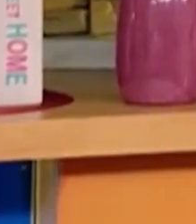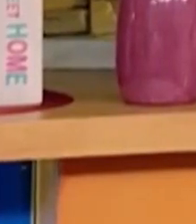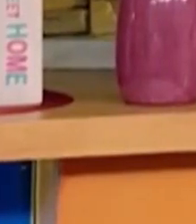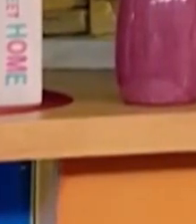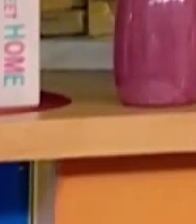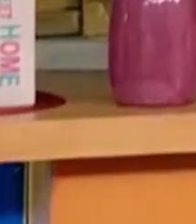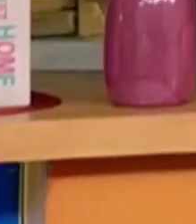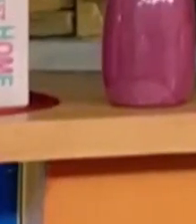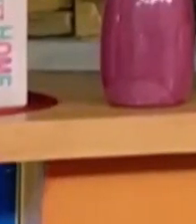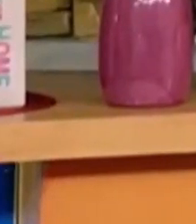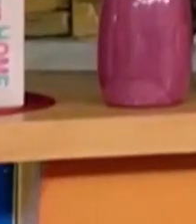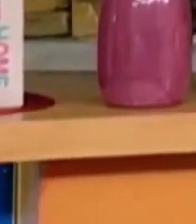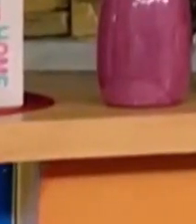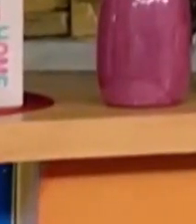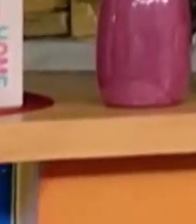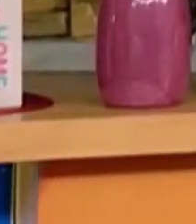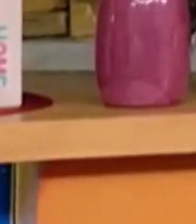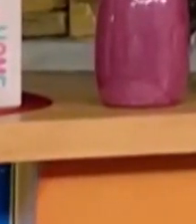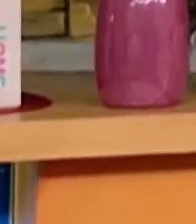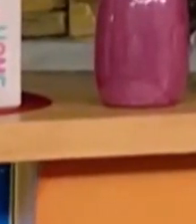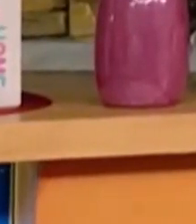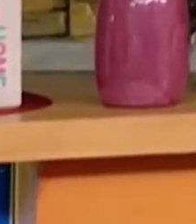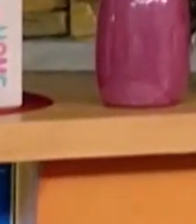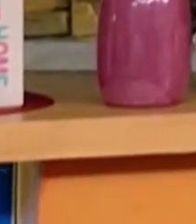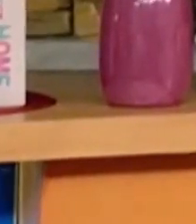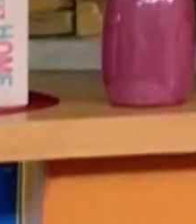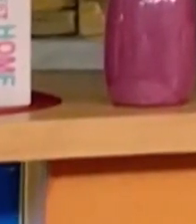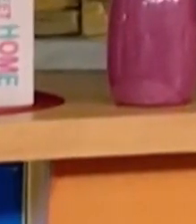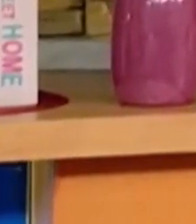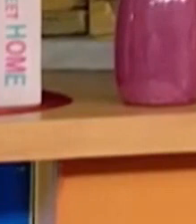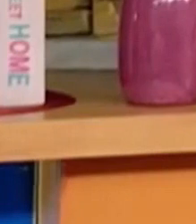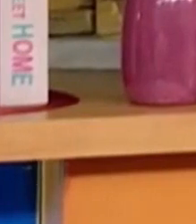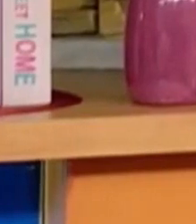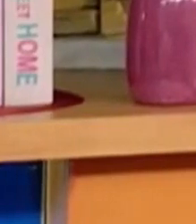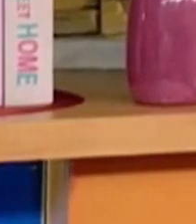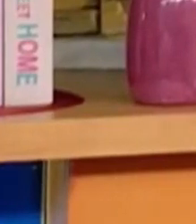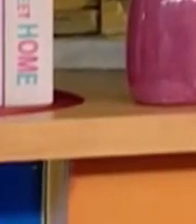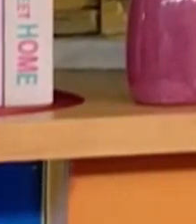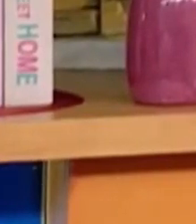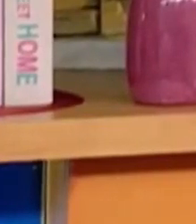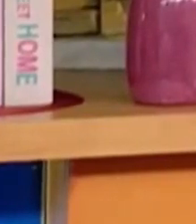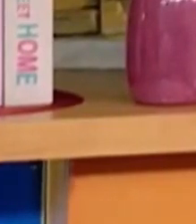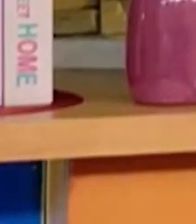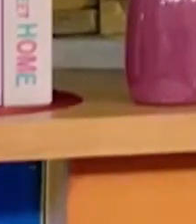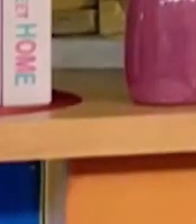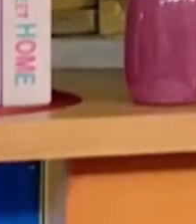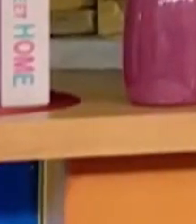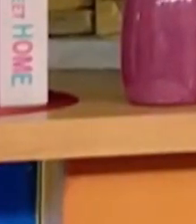I-click lang ang subscribe button. At sa mga kapuso abroad, maaari kaming masubaybayan